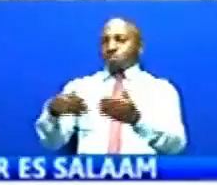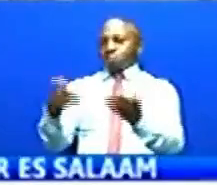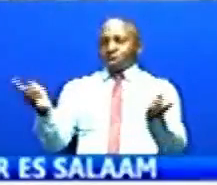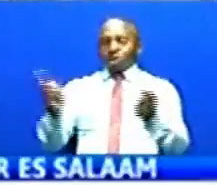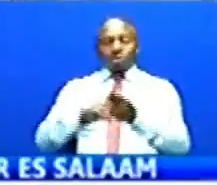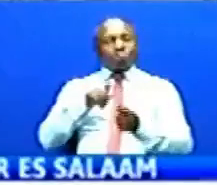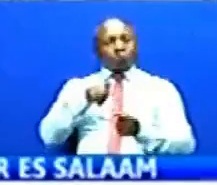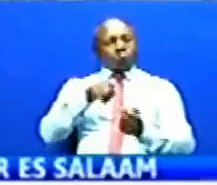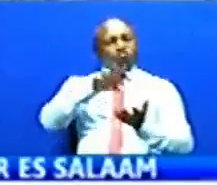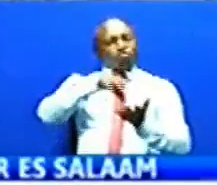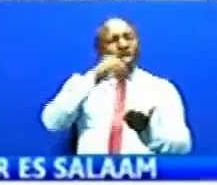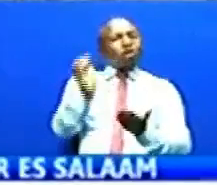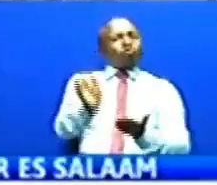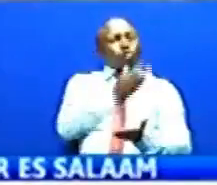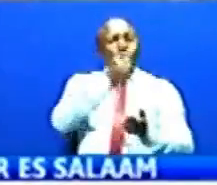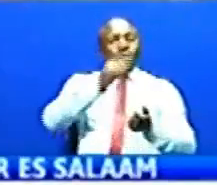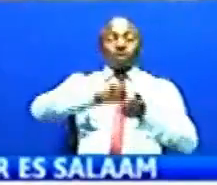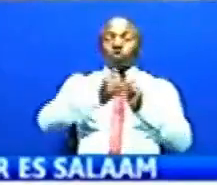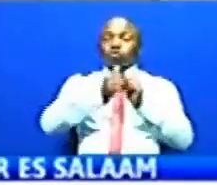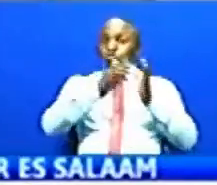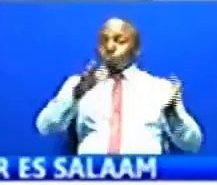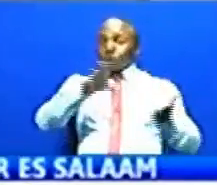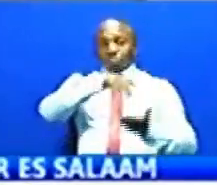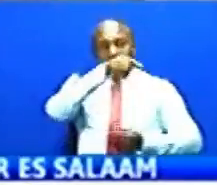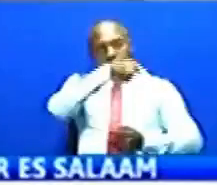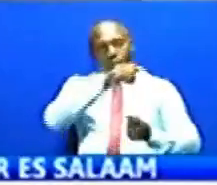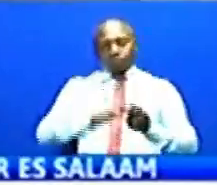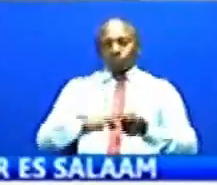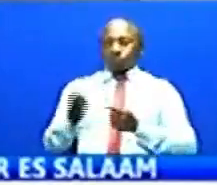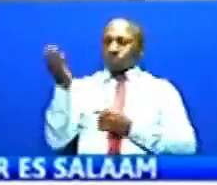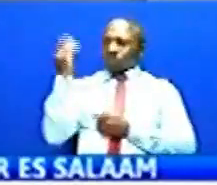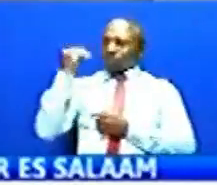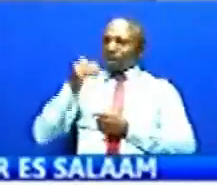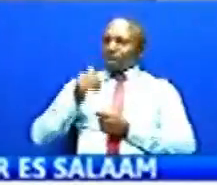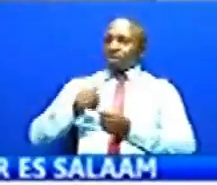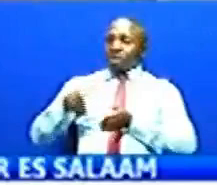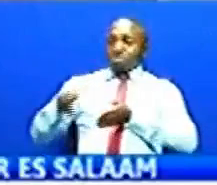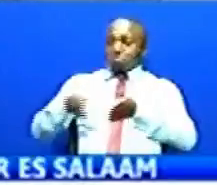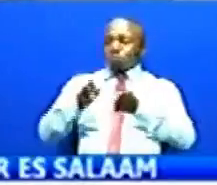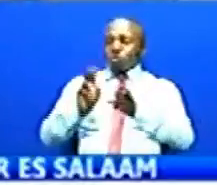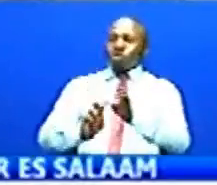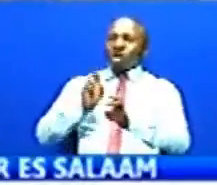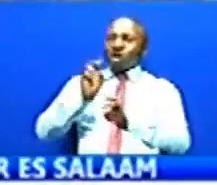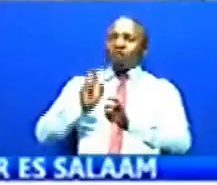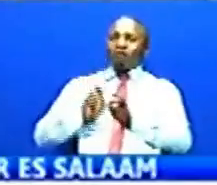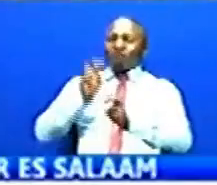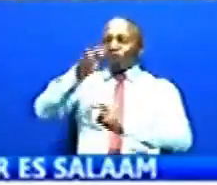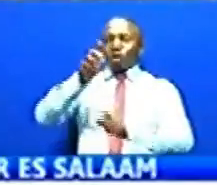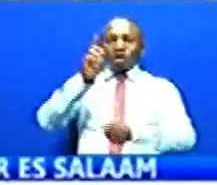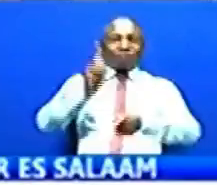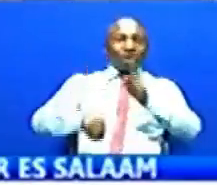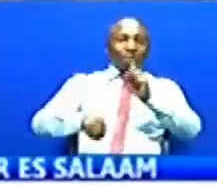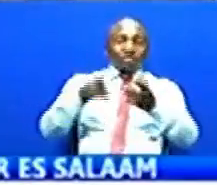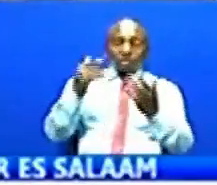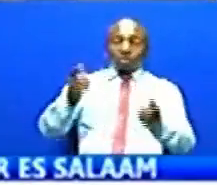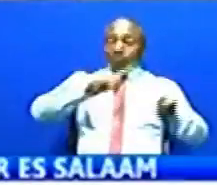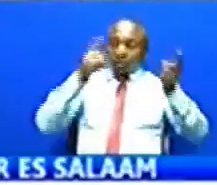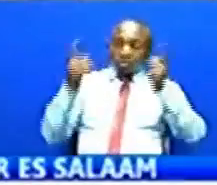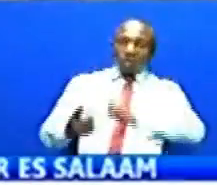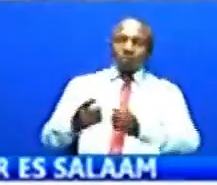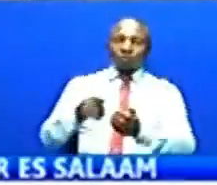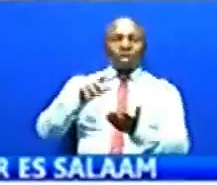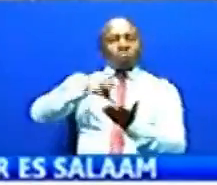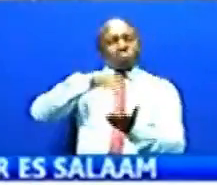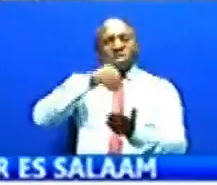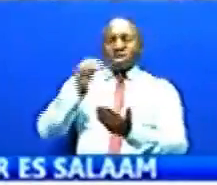utoke, huu mchanga ndo tatizo kubwa. Zamani ilikupuka mto unavuka hivi, lakini sasa hivi mto ndo umekupuka kama hivi,